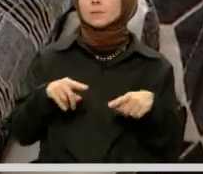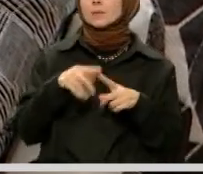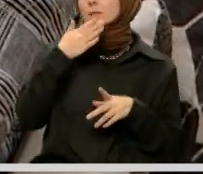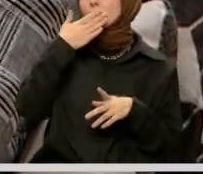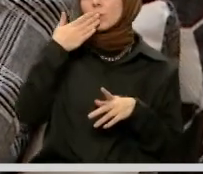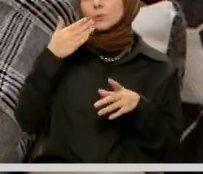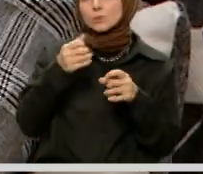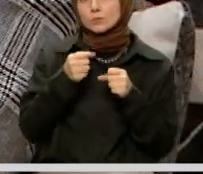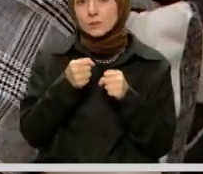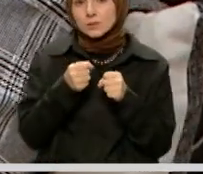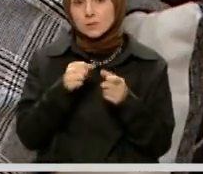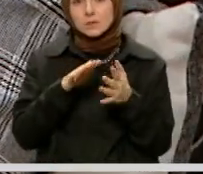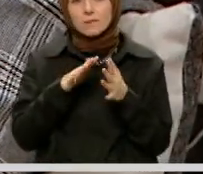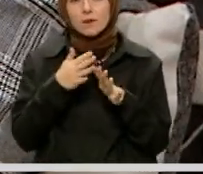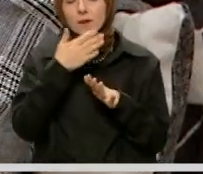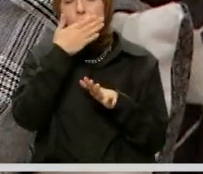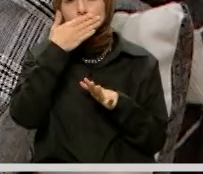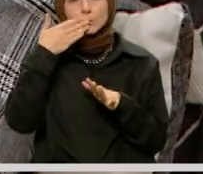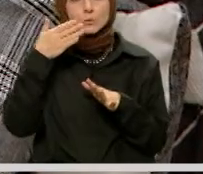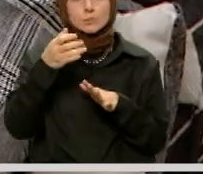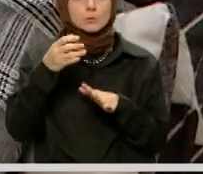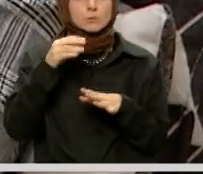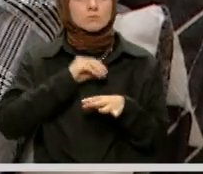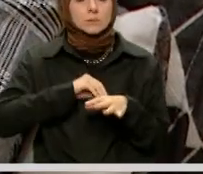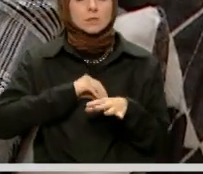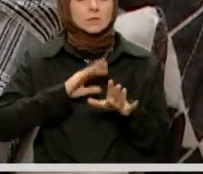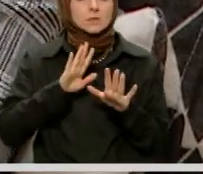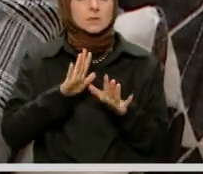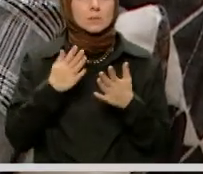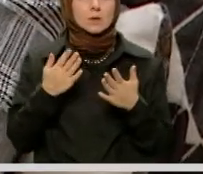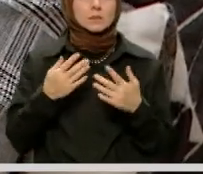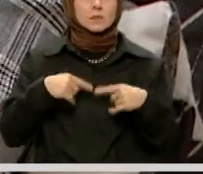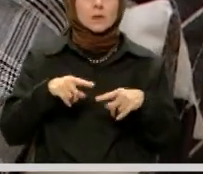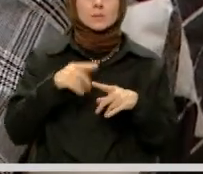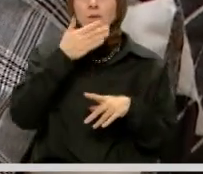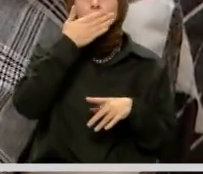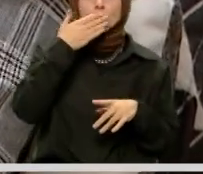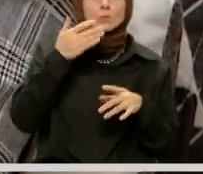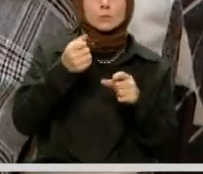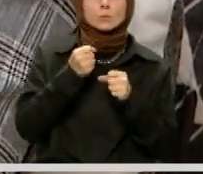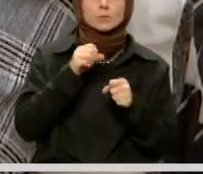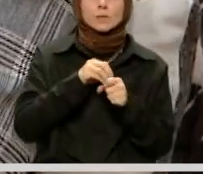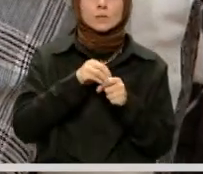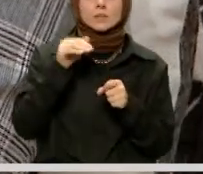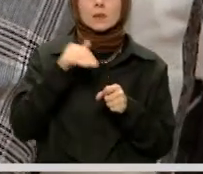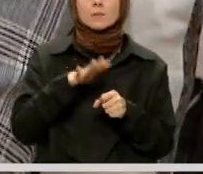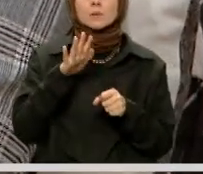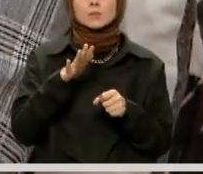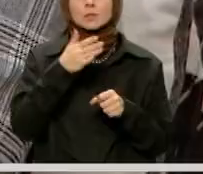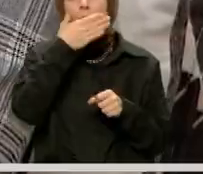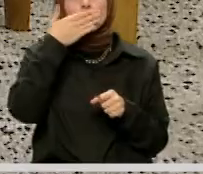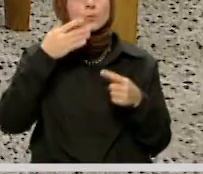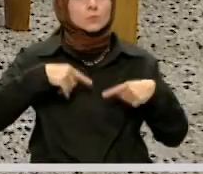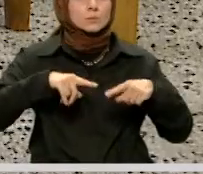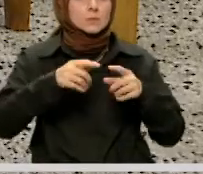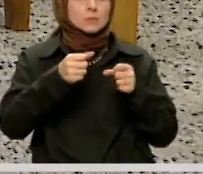orucu tutarız veya tuttuğumuzu zannederiz. Ama aslında biz orucu tutmak için gelmemiştir. Oruç bizi tutsun diye